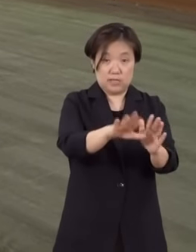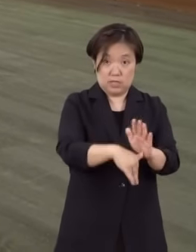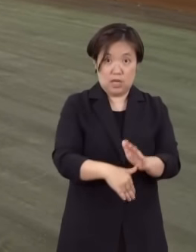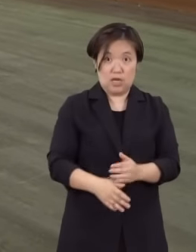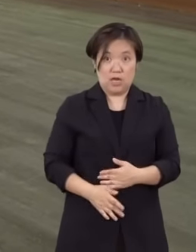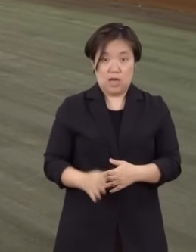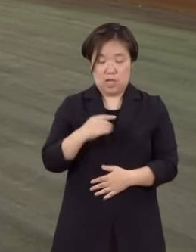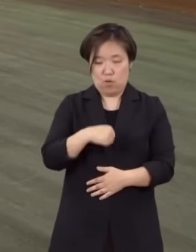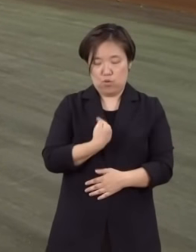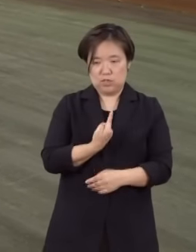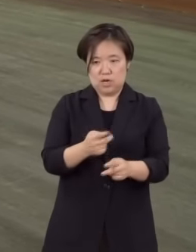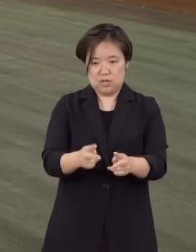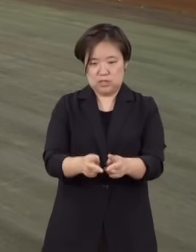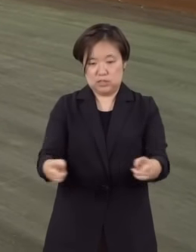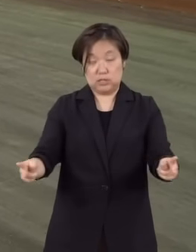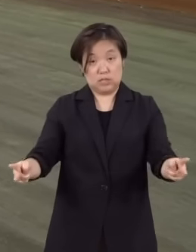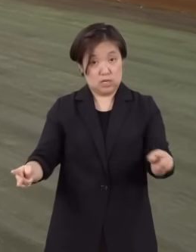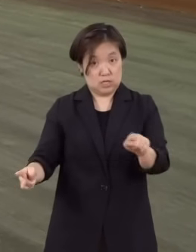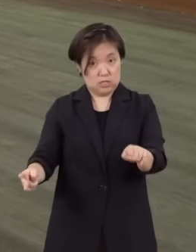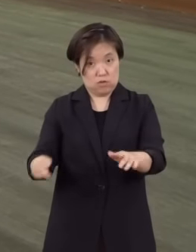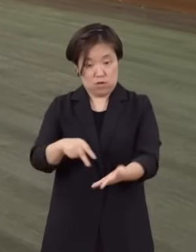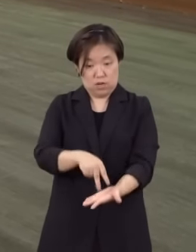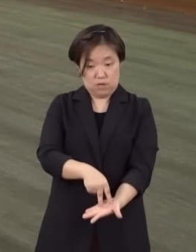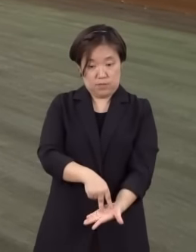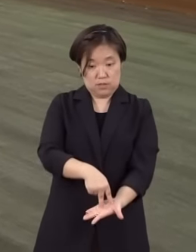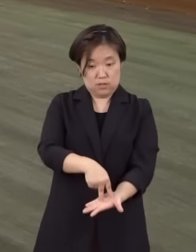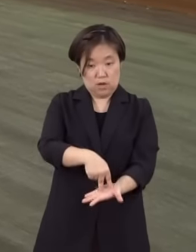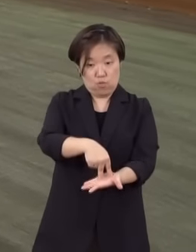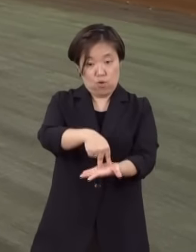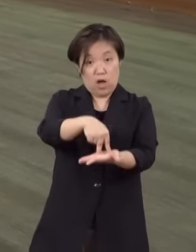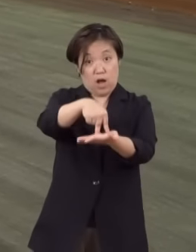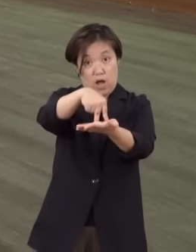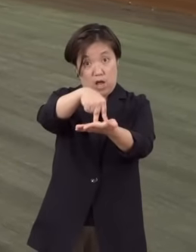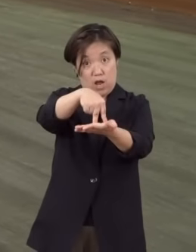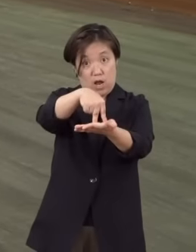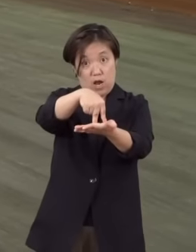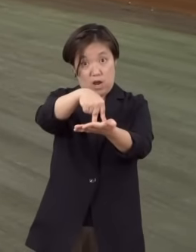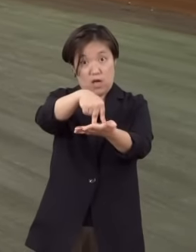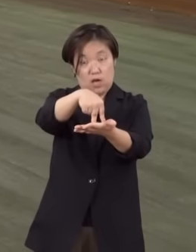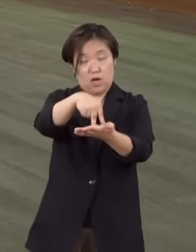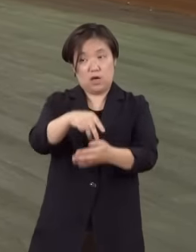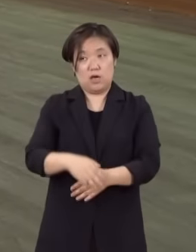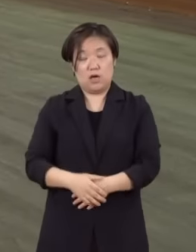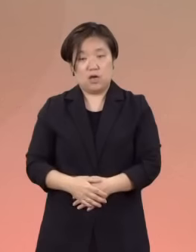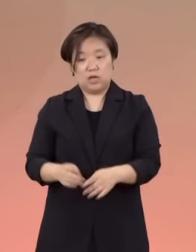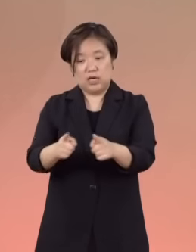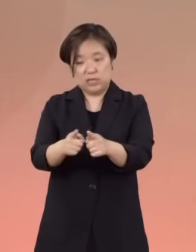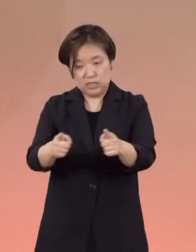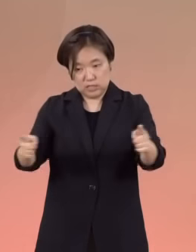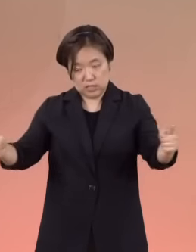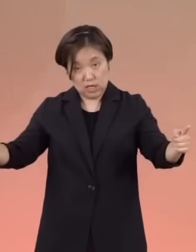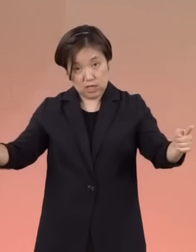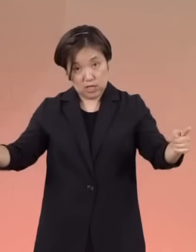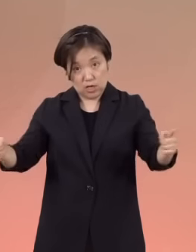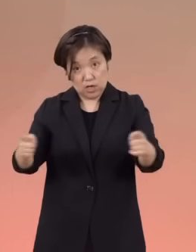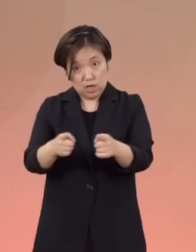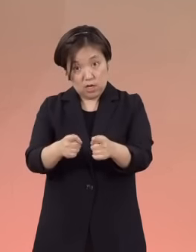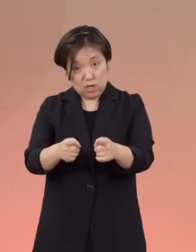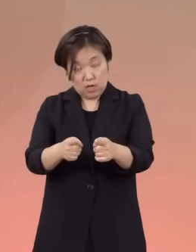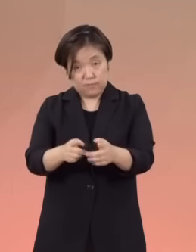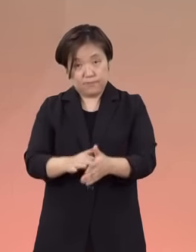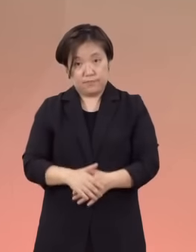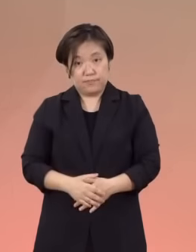2층 에서 엘리베이터를 타고 올라와서 아파트 집 1층에서 엘리베이터를 다시